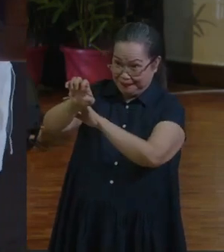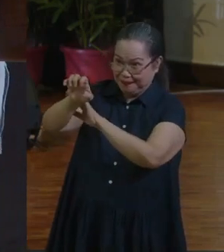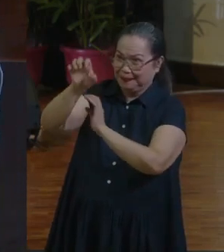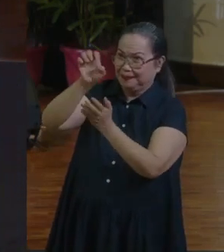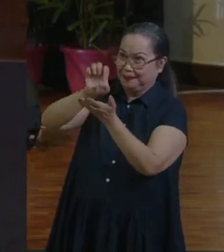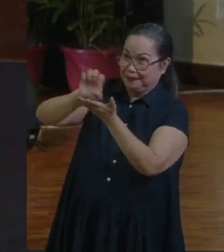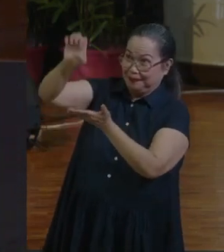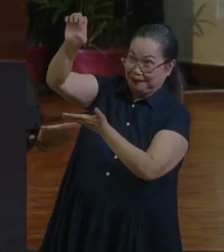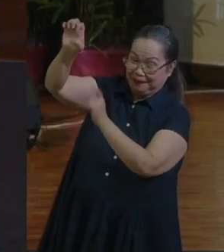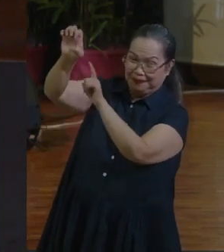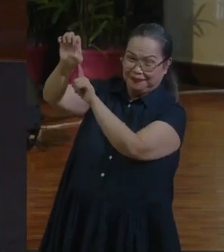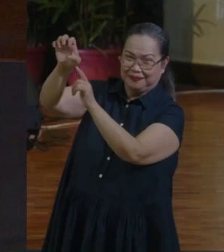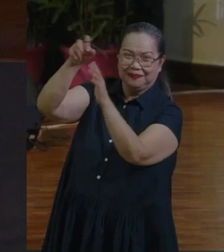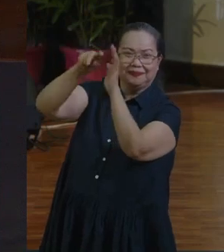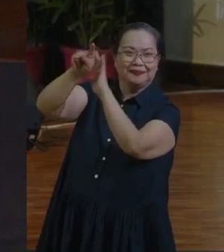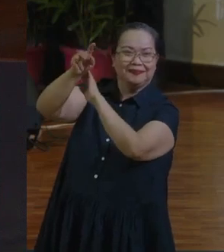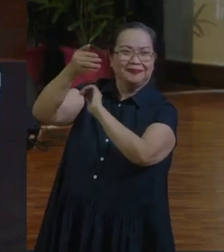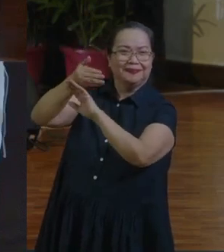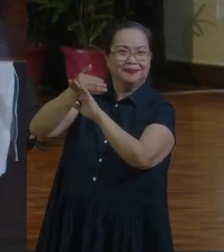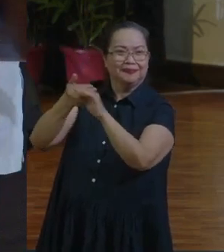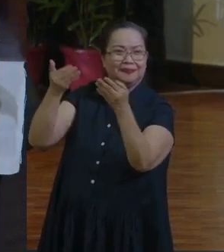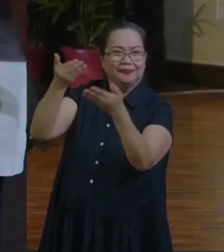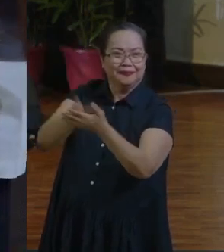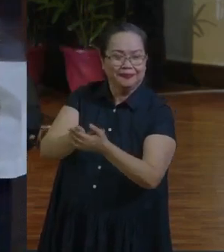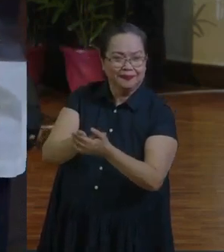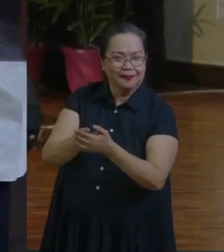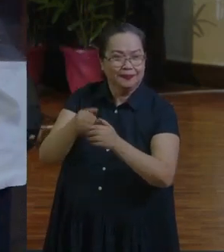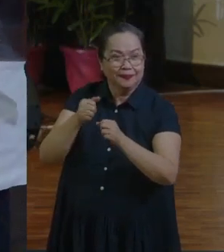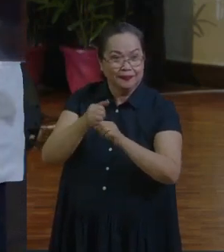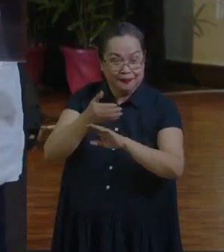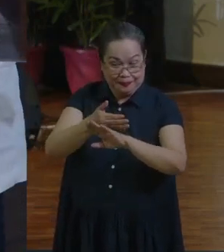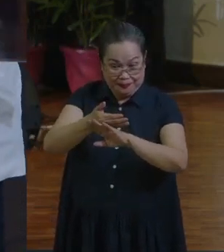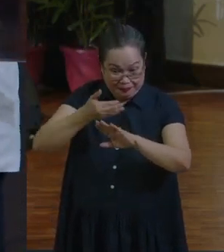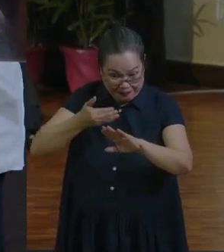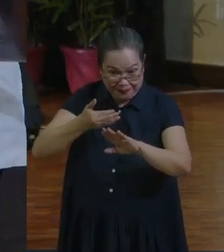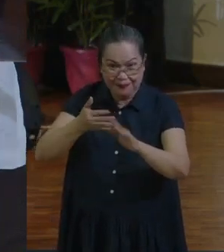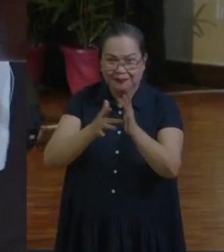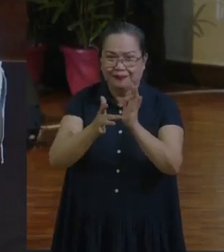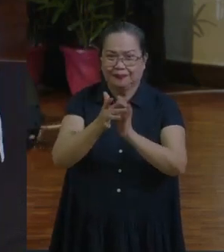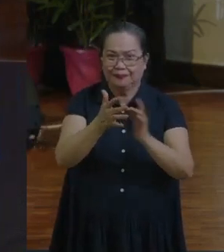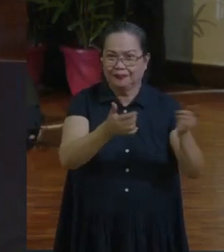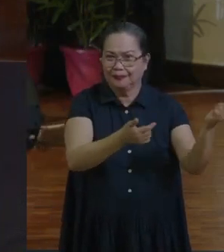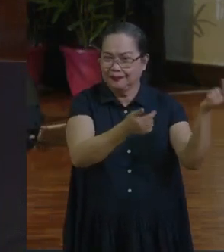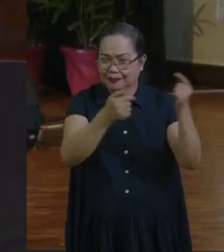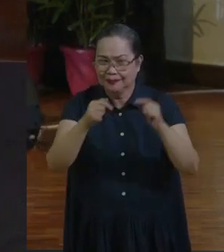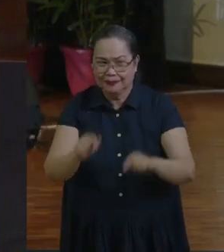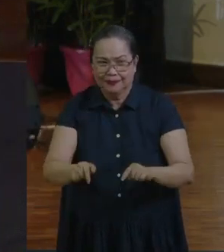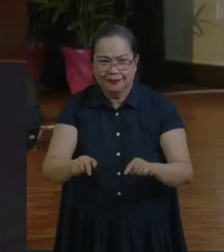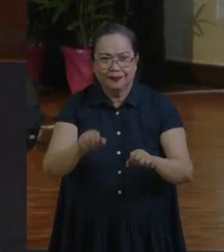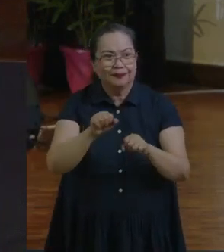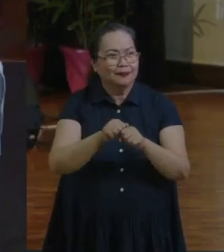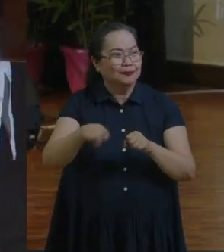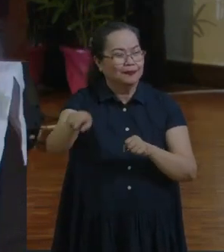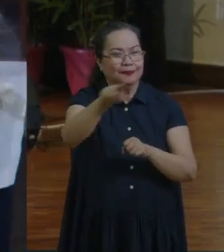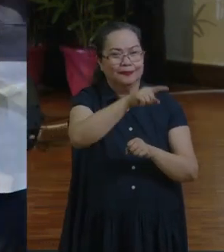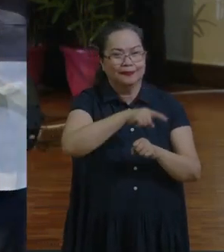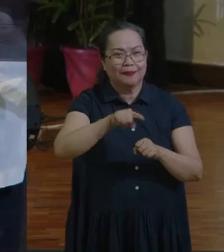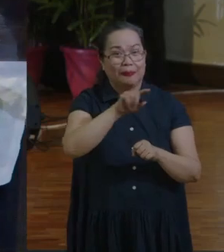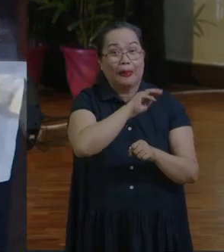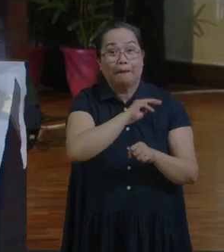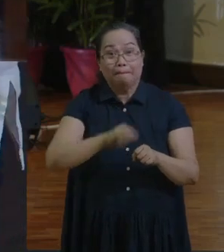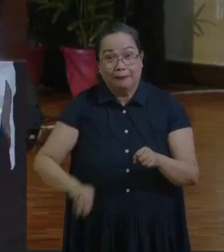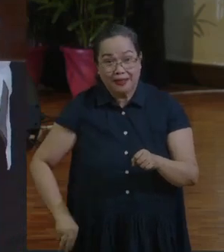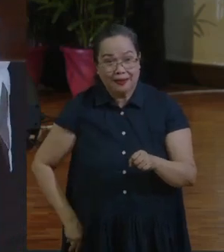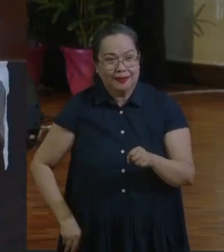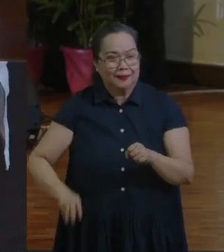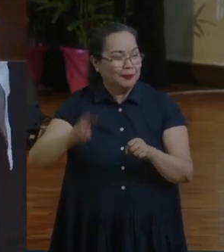the great and awesome day of the Lord comes." So bago dumating si Jesus, bago dumating ang Mesiyas,